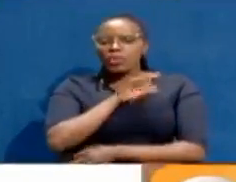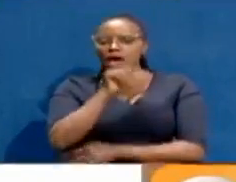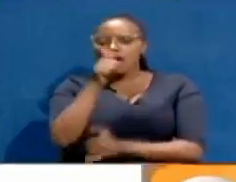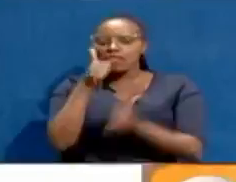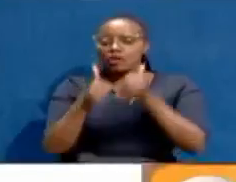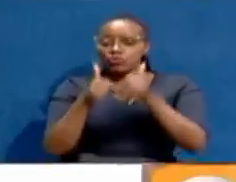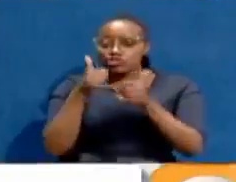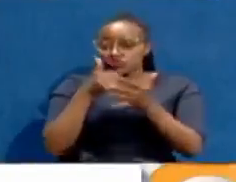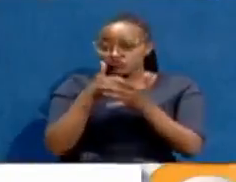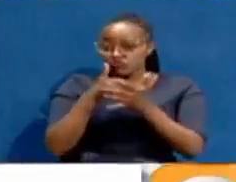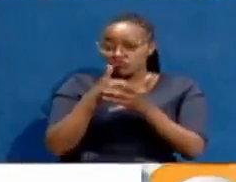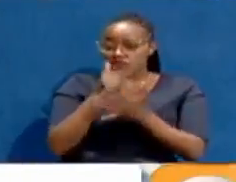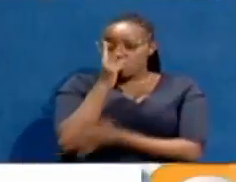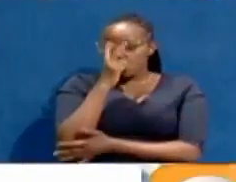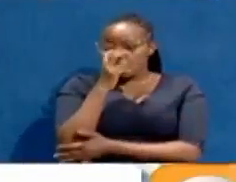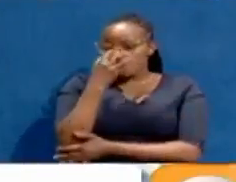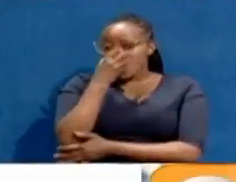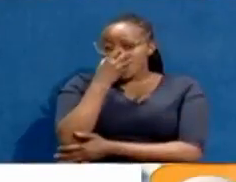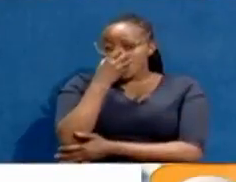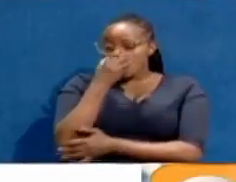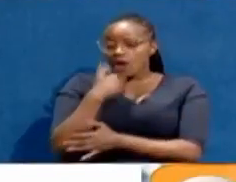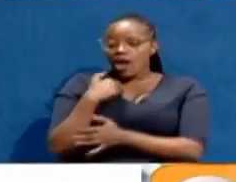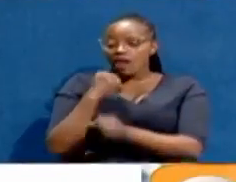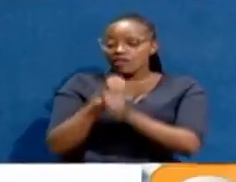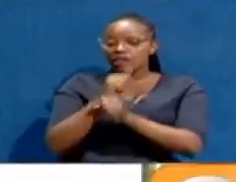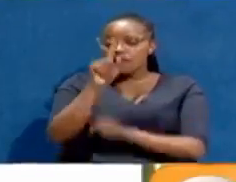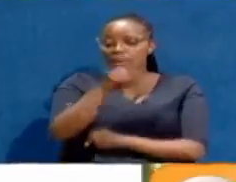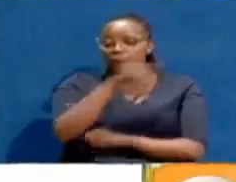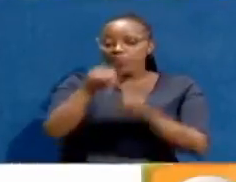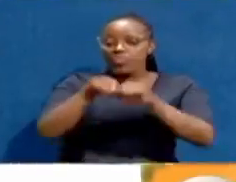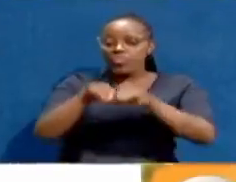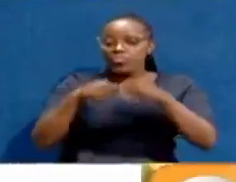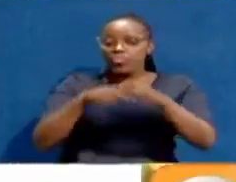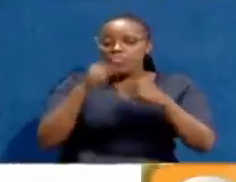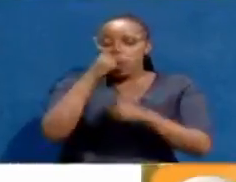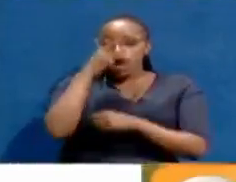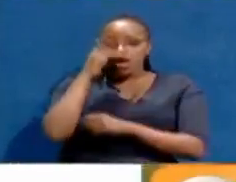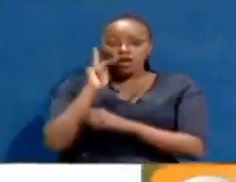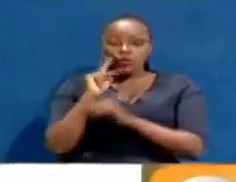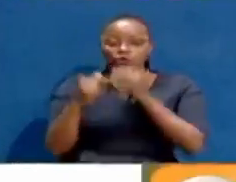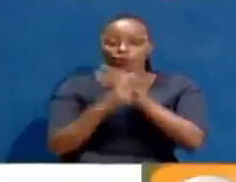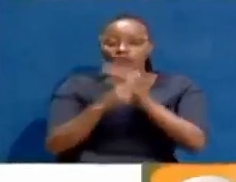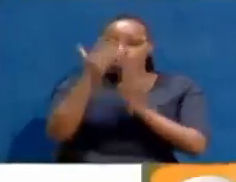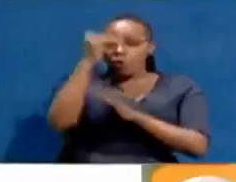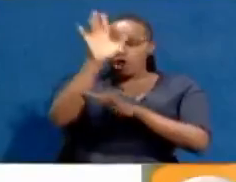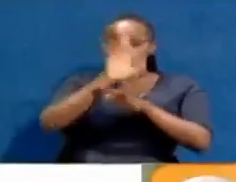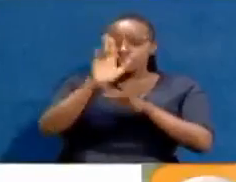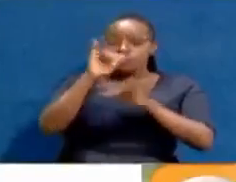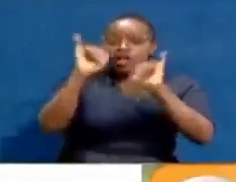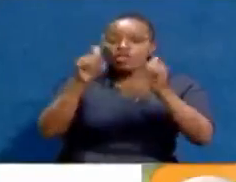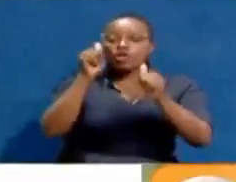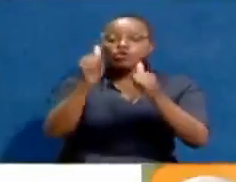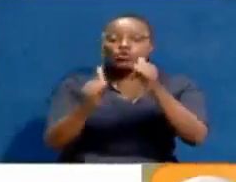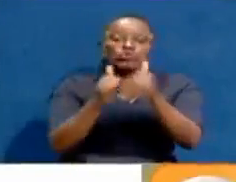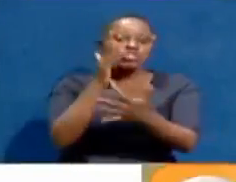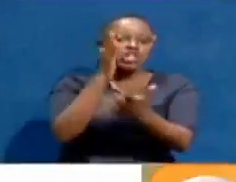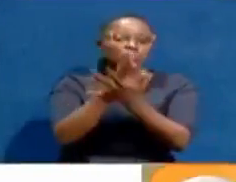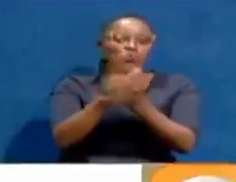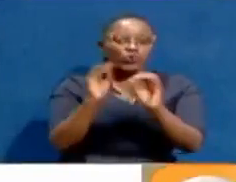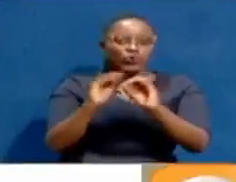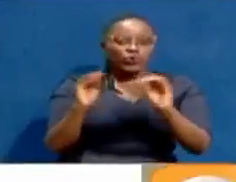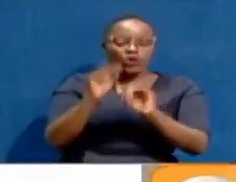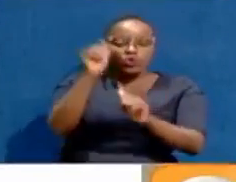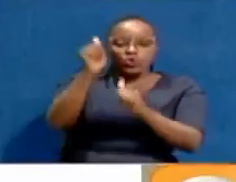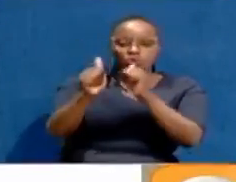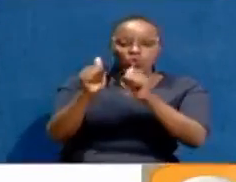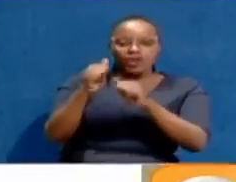mengine yakiwa ni pamoja na kudai kuwa Ruto amefanya makosa ya kumharibia Kalonzo jina kwa kutumia taarifa zisizo kweli